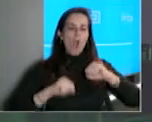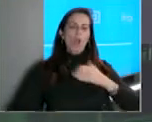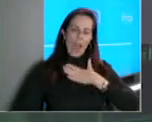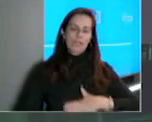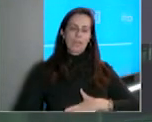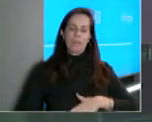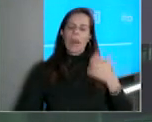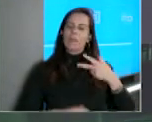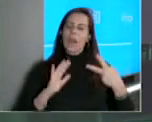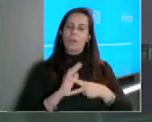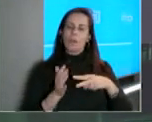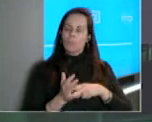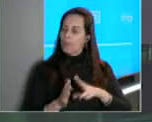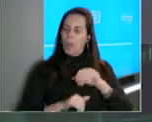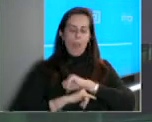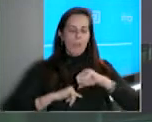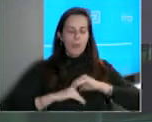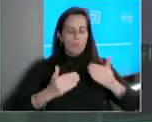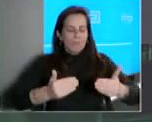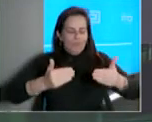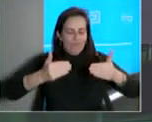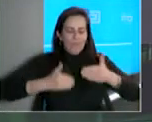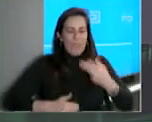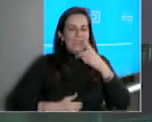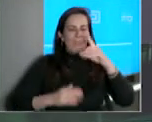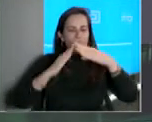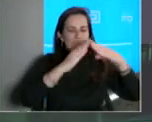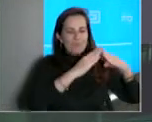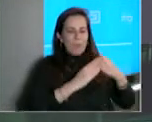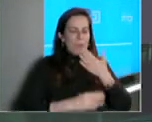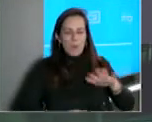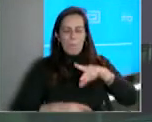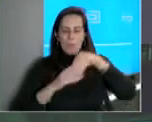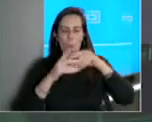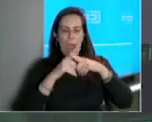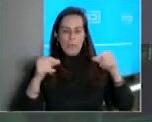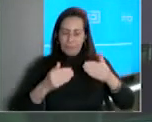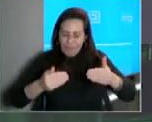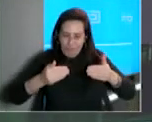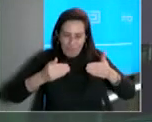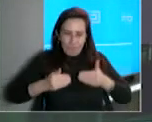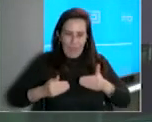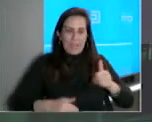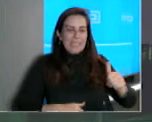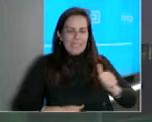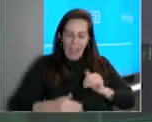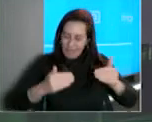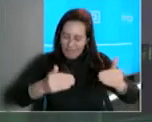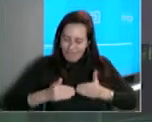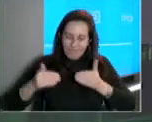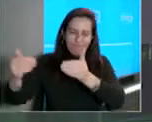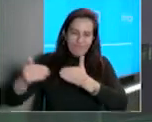שרון, הייתה תוכנית חד צדדית לפינוי של 21 התנחלויות מרצועת עזה. נסיגה מלאה של צהל משטח